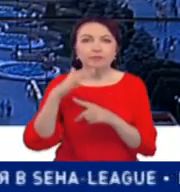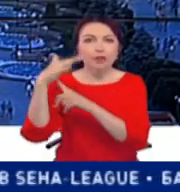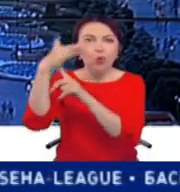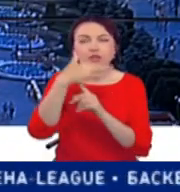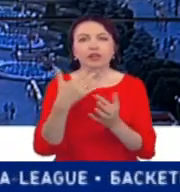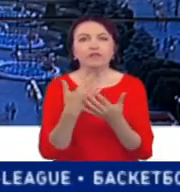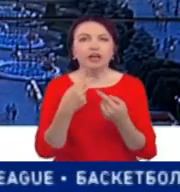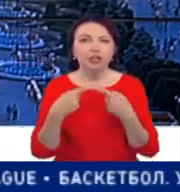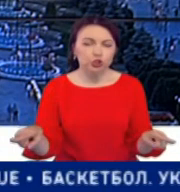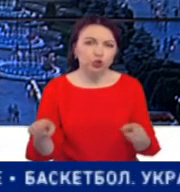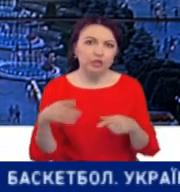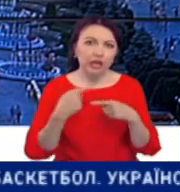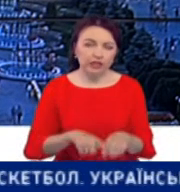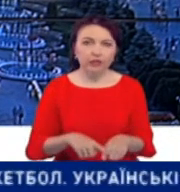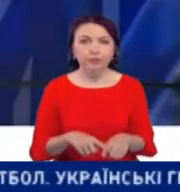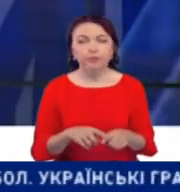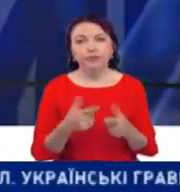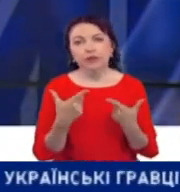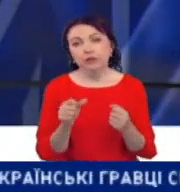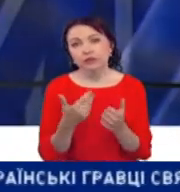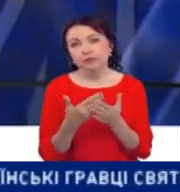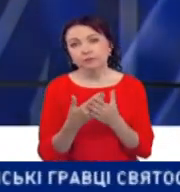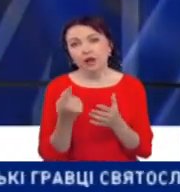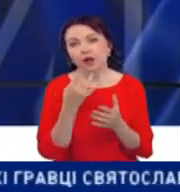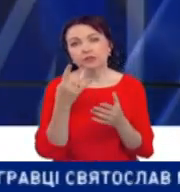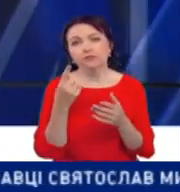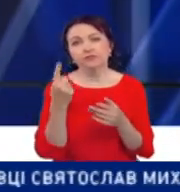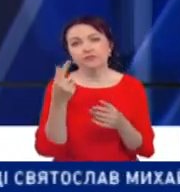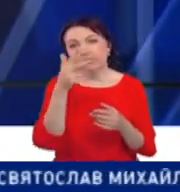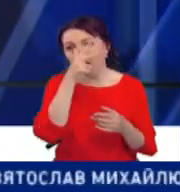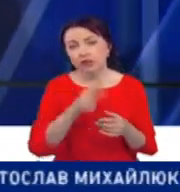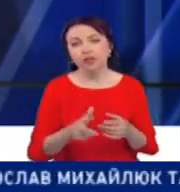іншої техніки. Десь раз в квартал